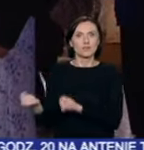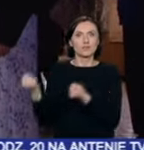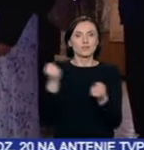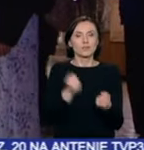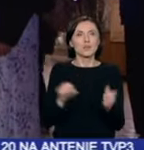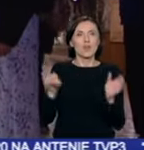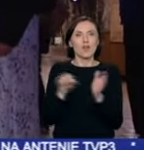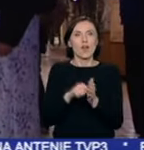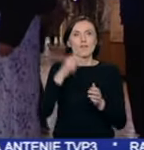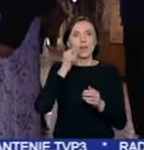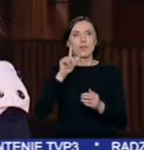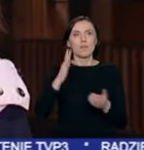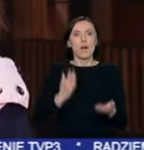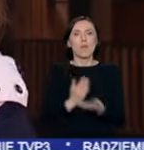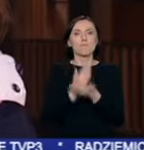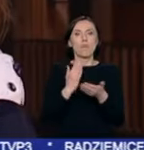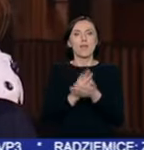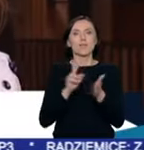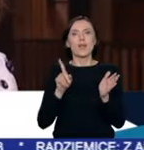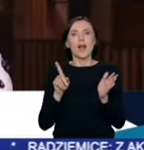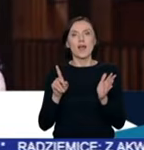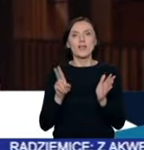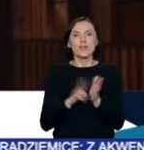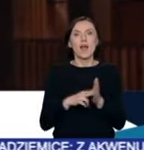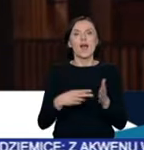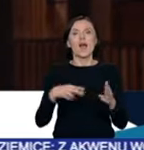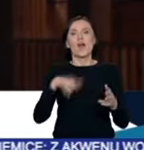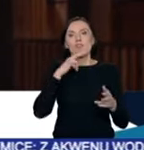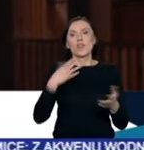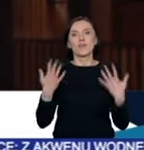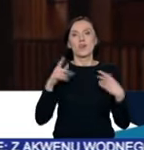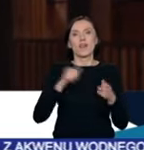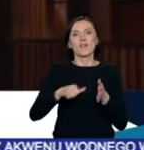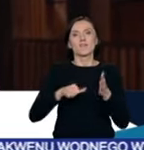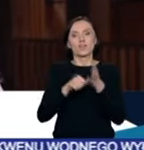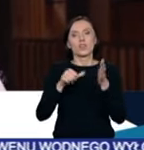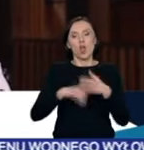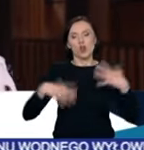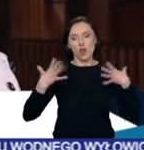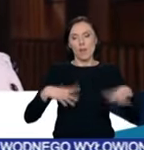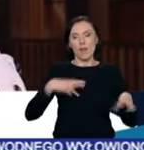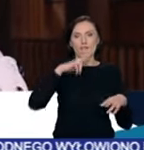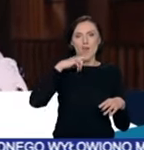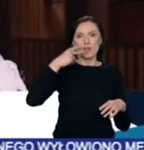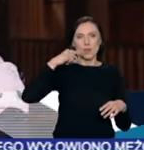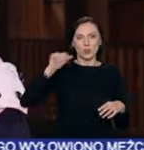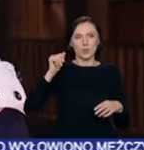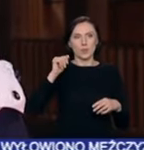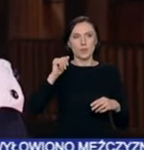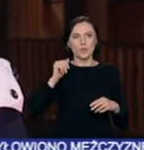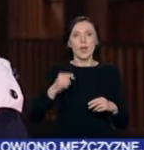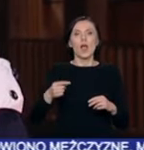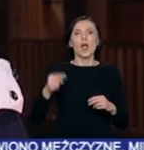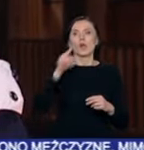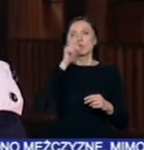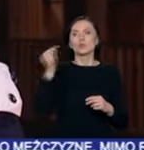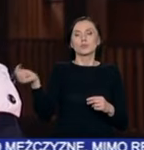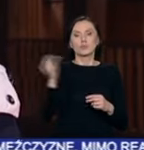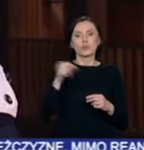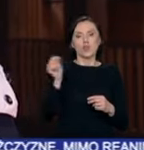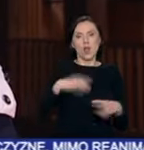młode na balneologię. Czyli wyprawy do wód solnych, kąpiele solankowe. Kuracjusze zażywali kąpieli